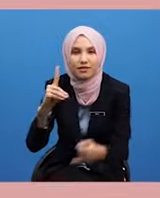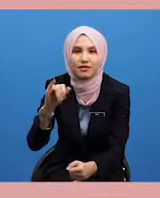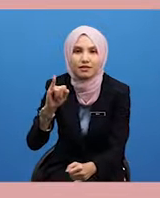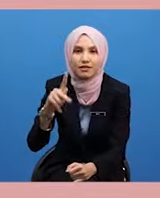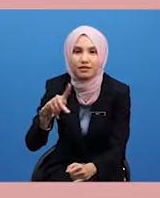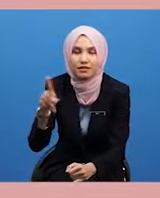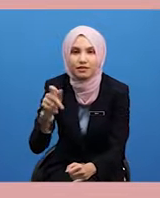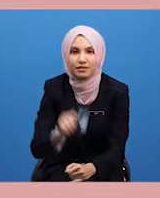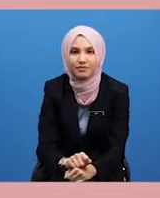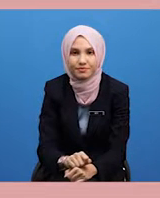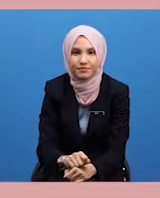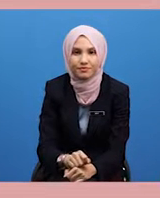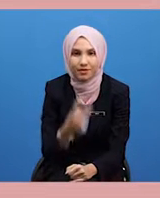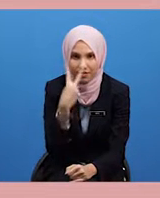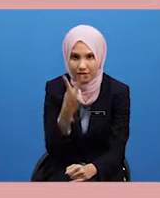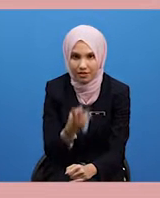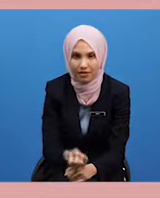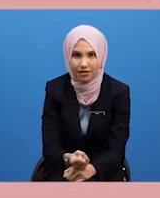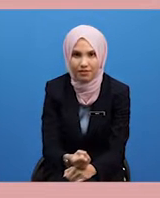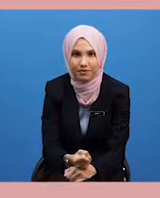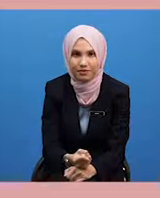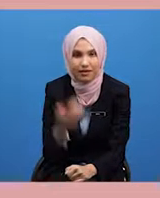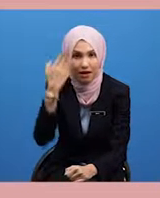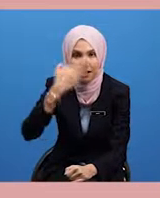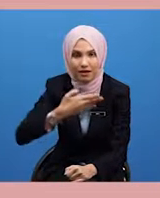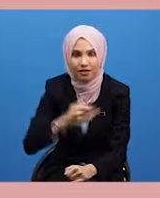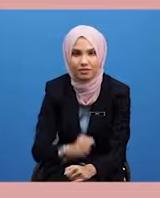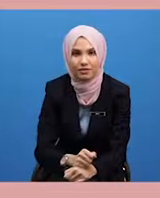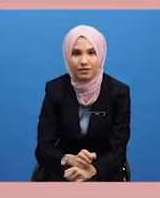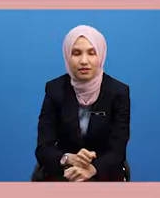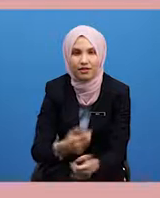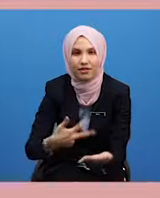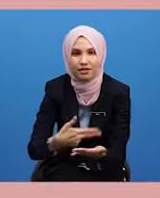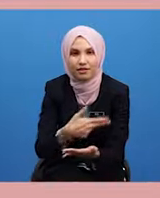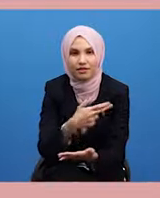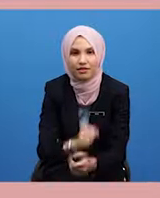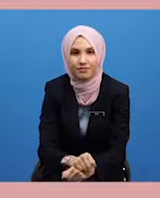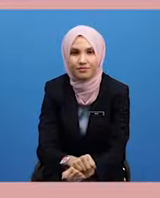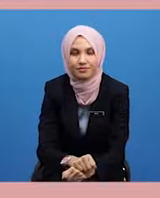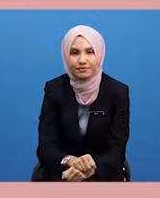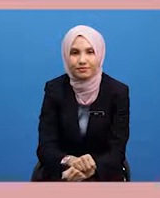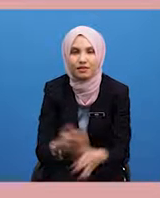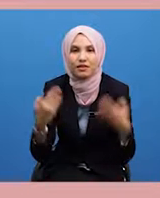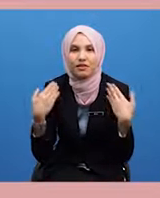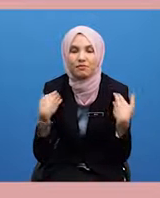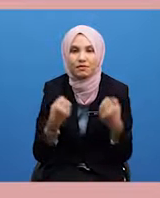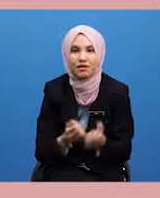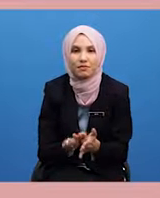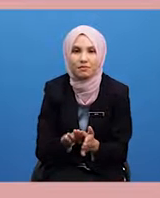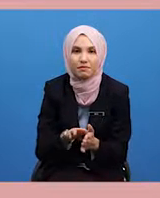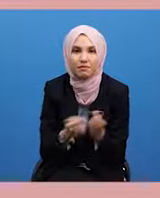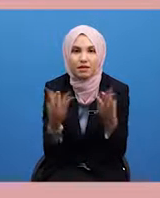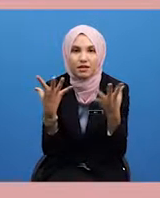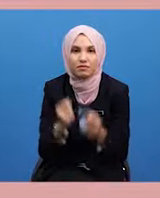dicotiledon. Perhatikan pandangan hadapan dan keratan memanjangnya. Terdapat beberapa